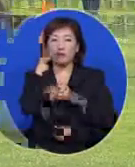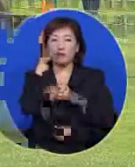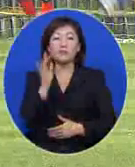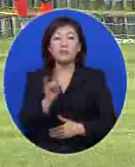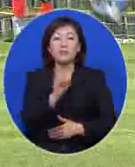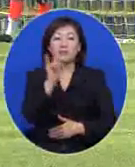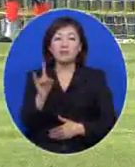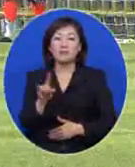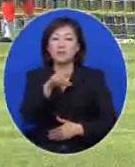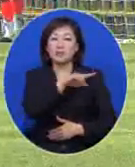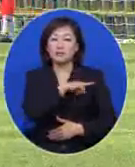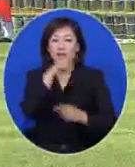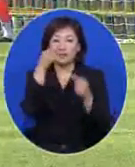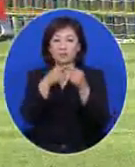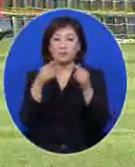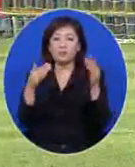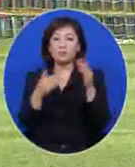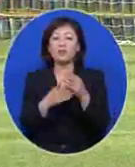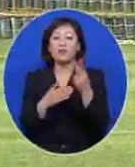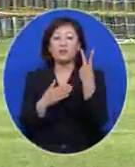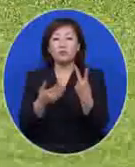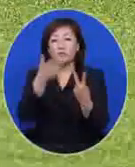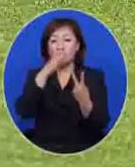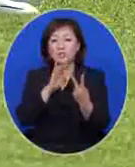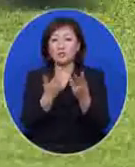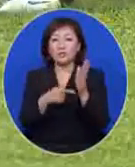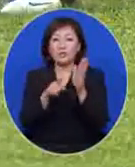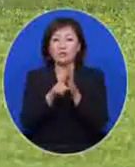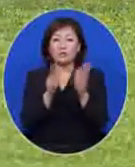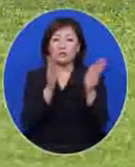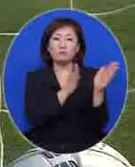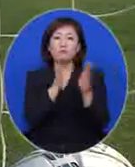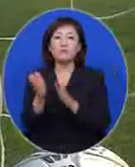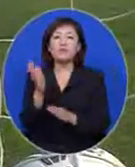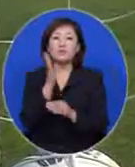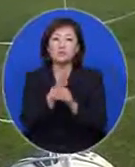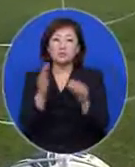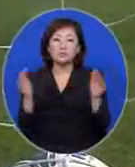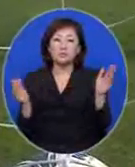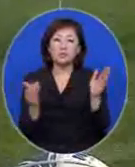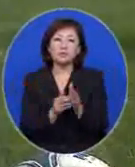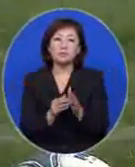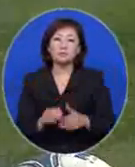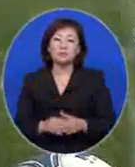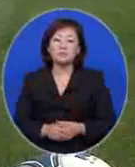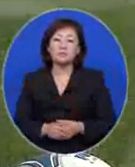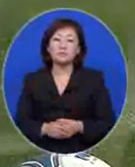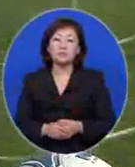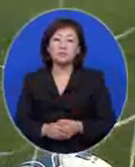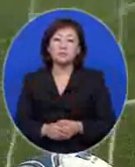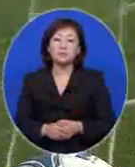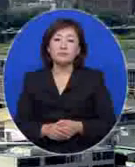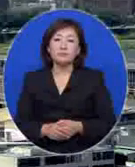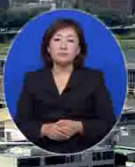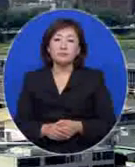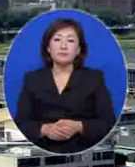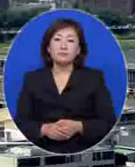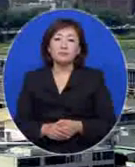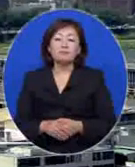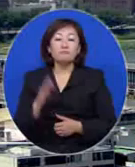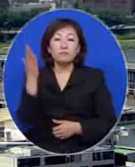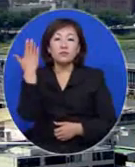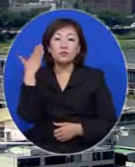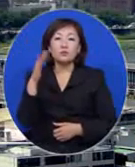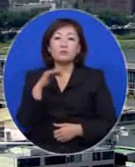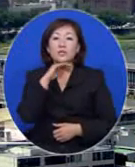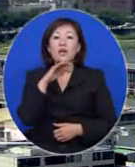현대가 최상의 조합으로 두 마리 토끼 몰이에 나서고 있습니다. UBC 뉴스 송장섭입니다.